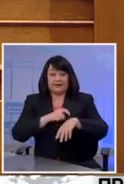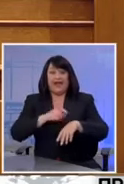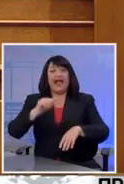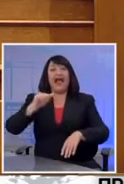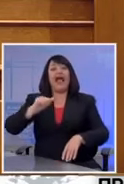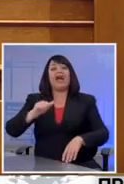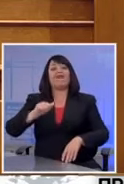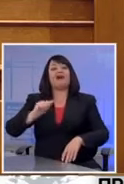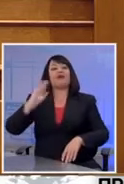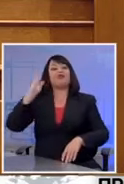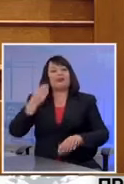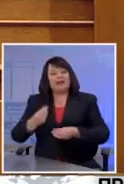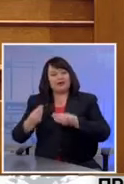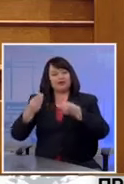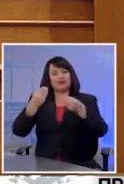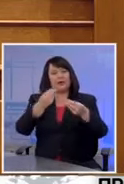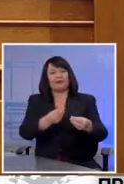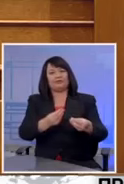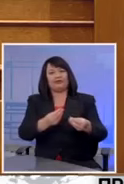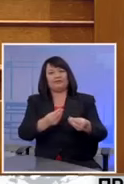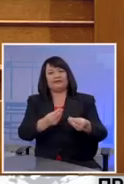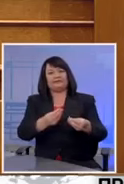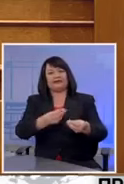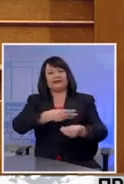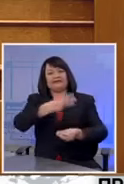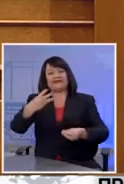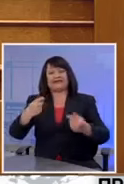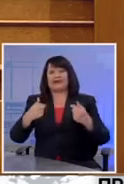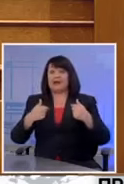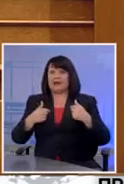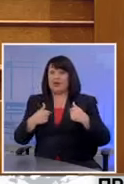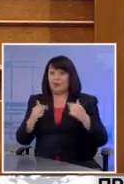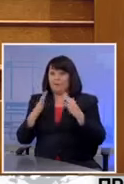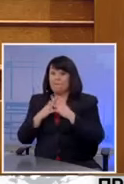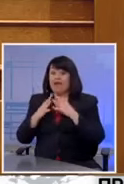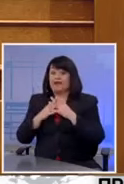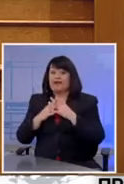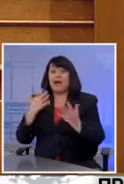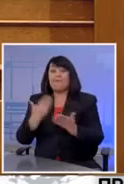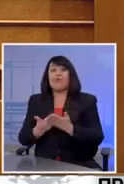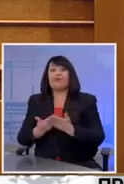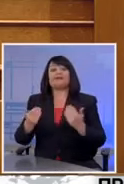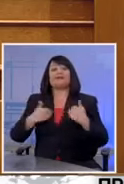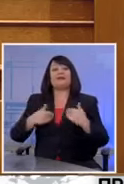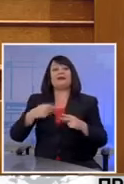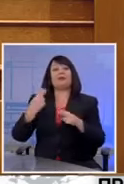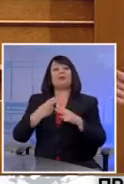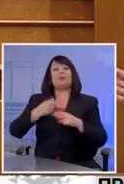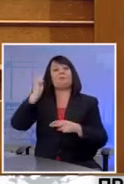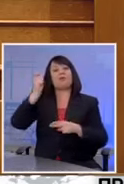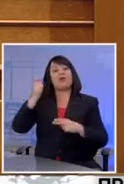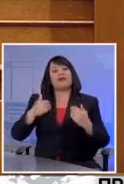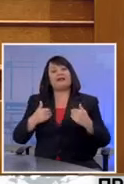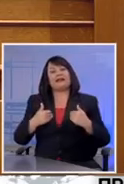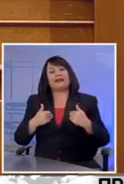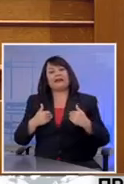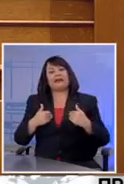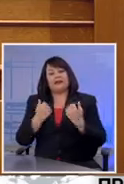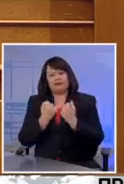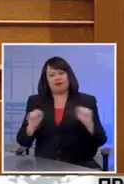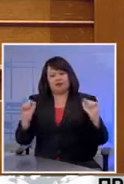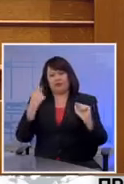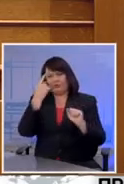από το χέρι και σας έδινε το κόμμα, εγώ έδινα μια δική μου μάχη να αποδείξω τη δικιά μου πολιτική αξία, ότι είμαι πολιτικά